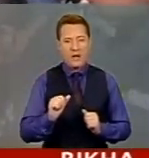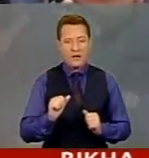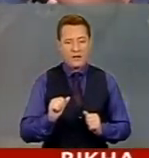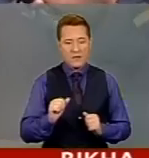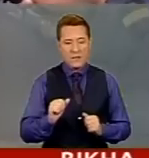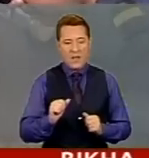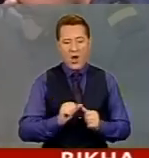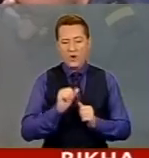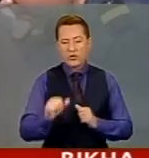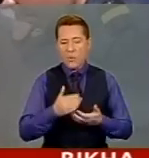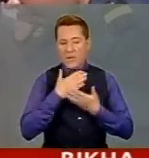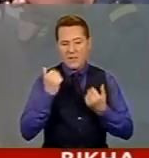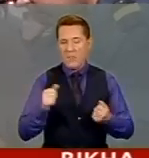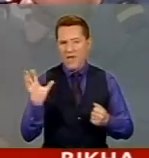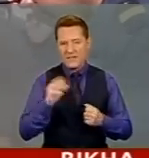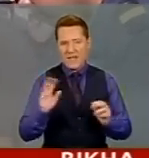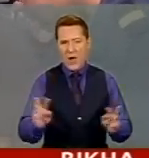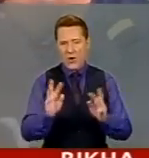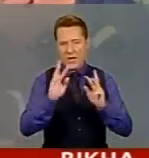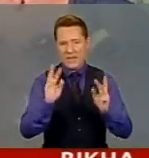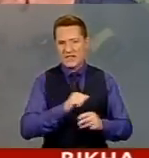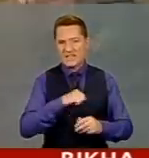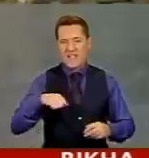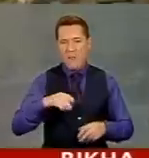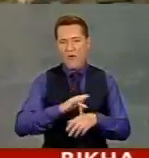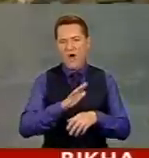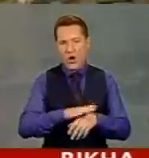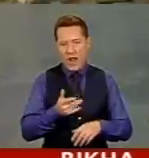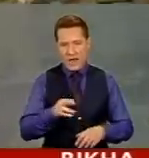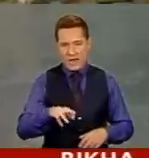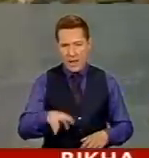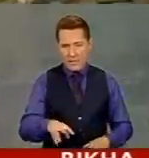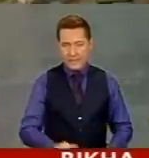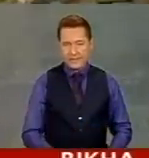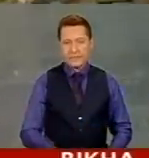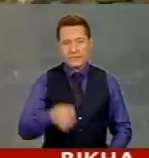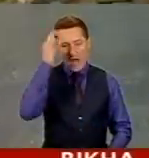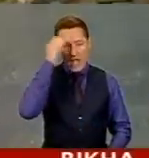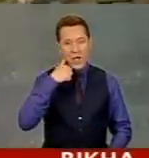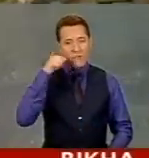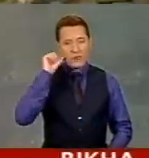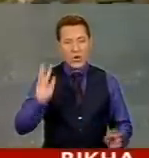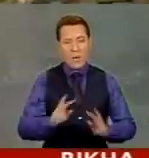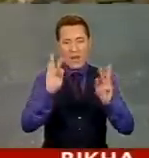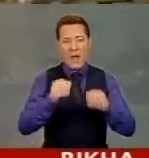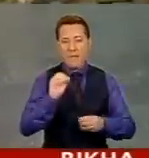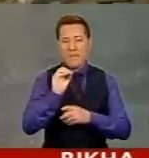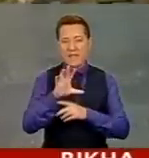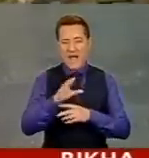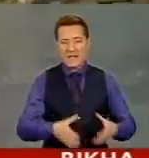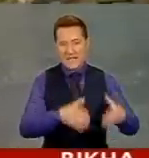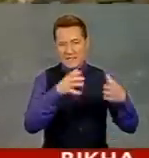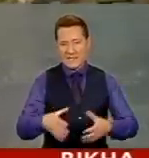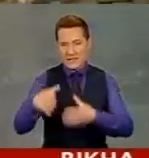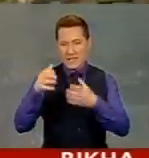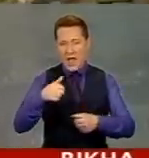переживань особих немає, воно все горить самовигоранням. А я нагадаю, вчора палало 15 цистерн з нафтопродуктами.